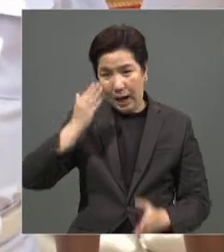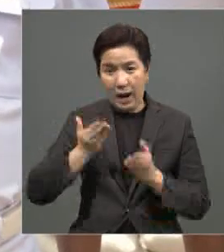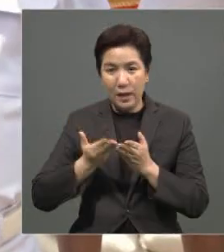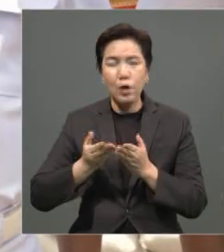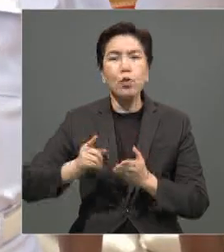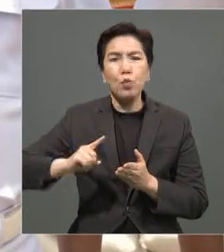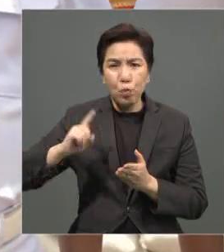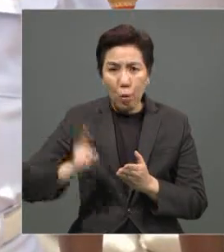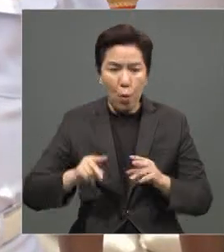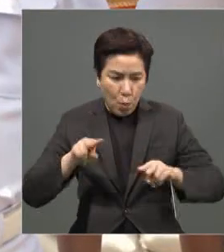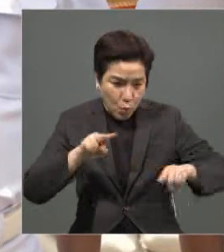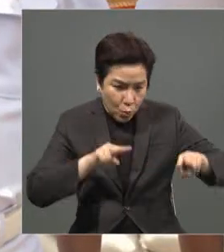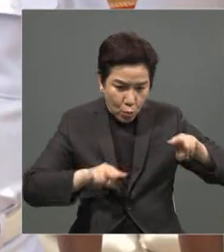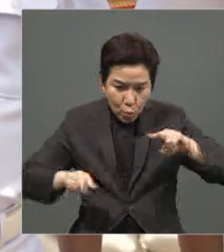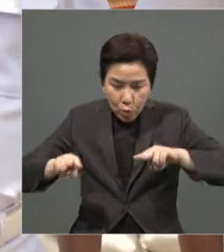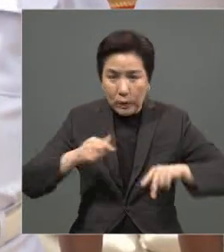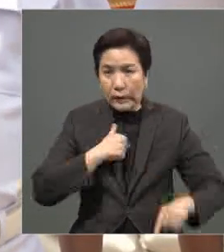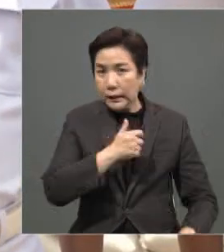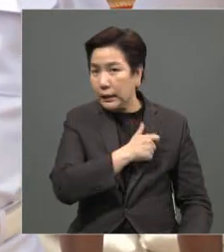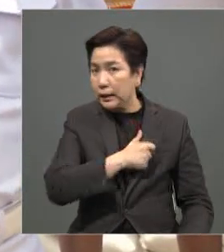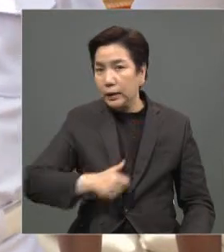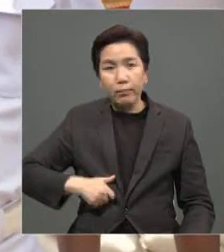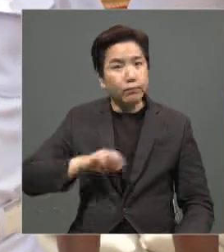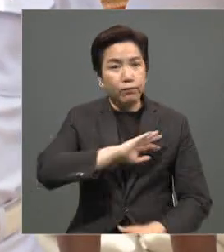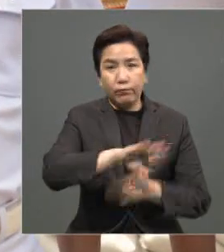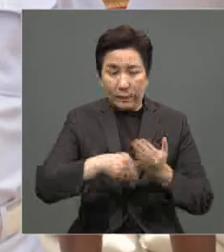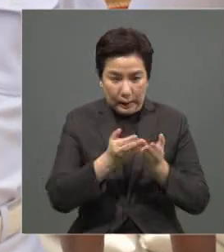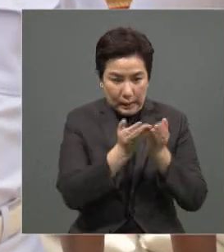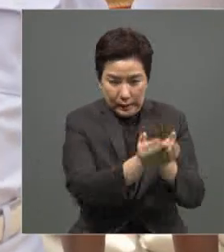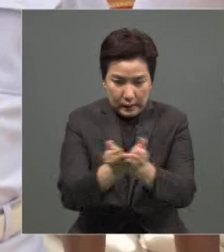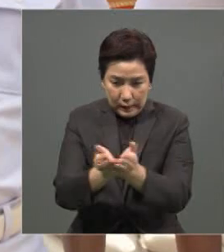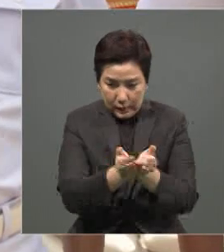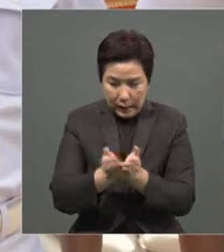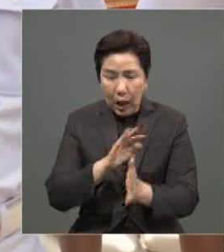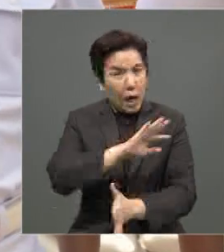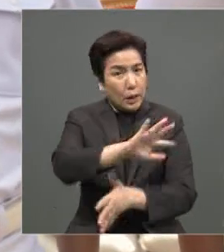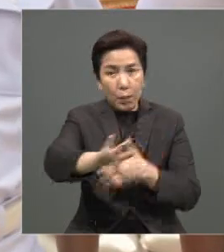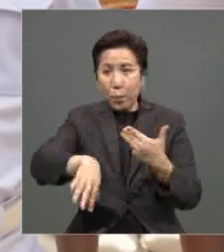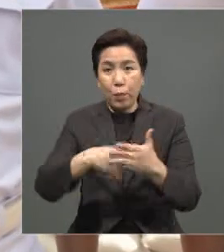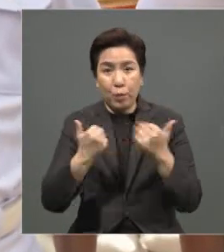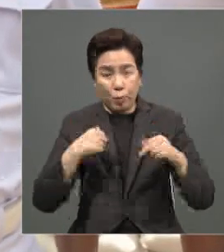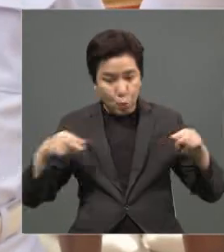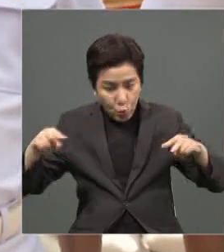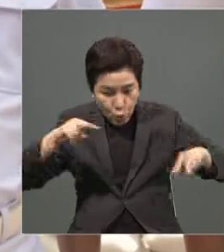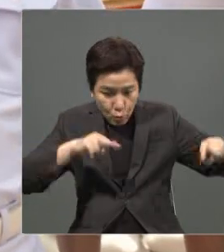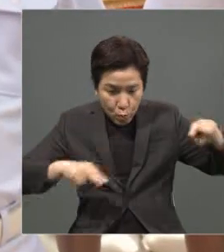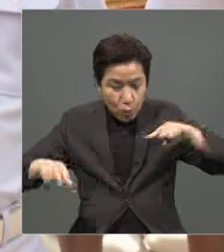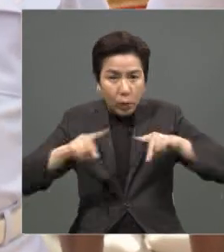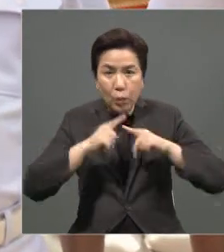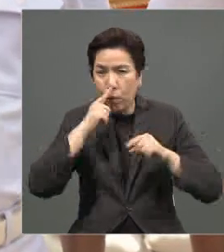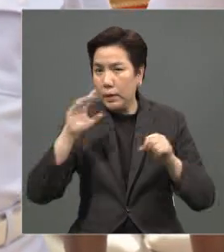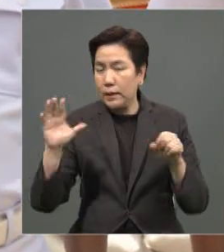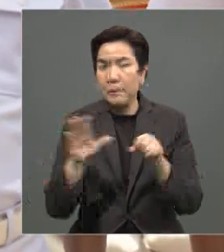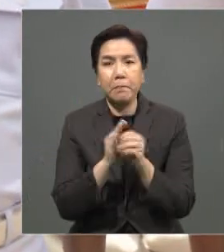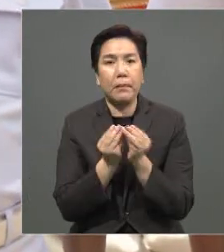จะต้องดูแลความปลอดภัยของขบวนพระยายาตราทั้งขบวนและความปลอดภัยสูงสุด